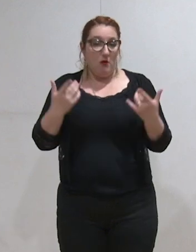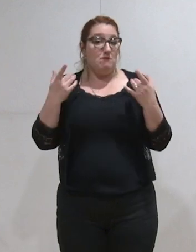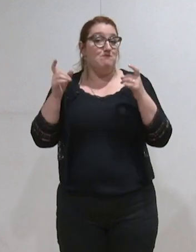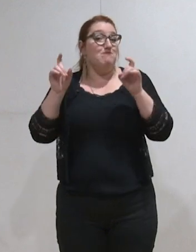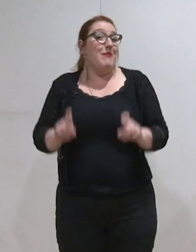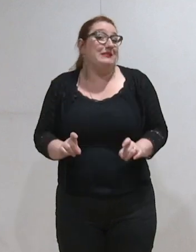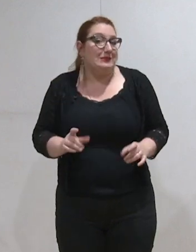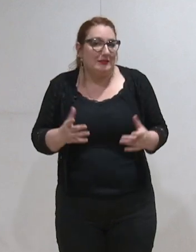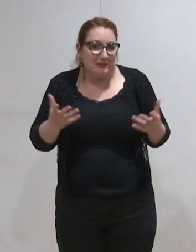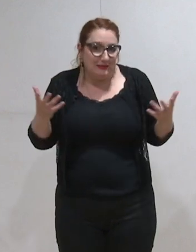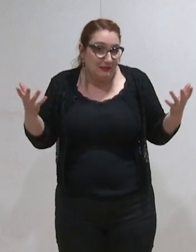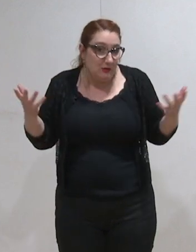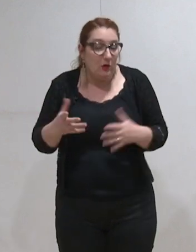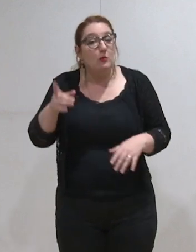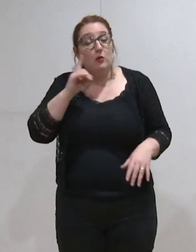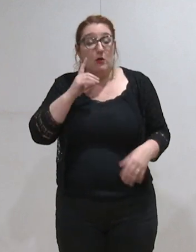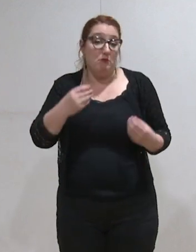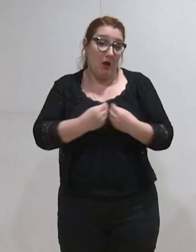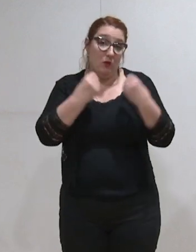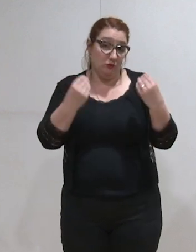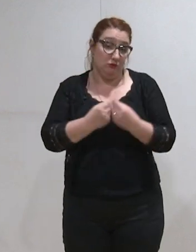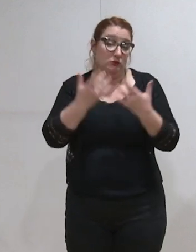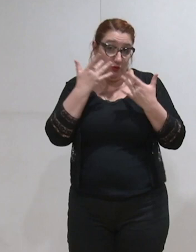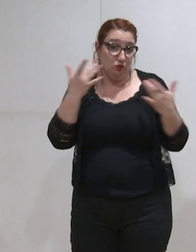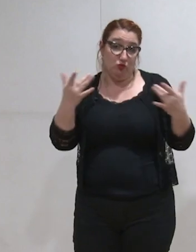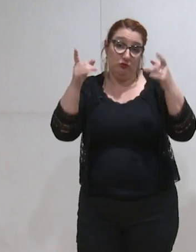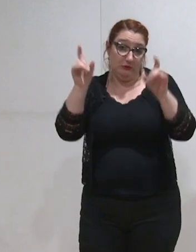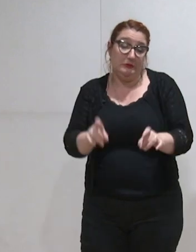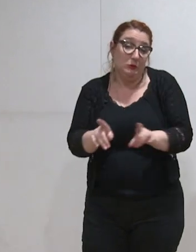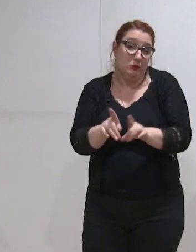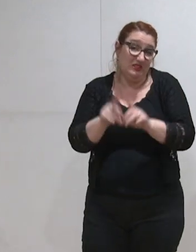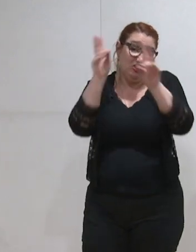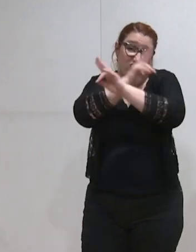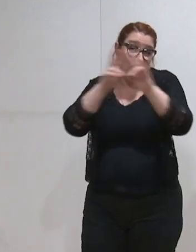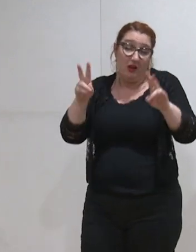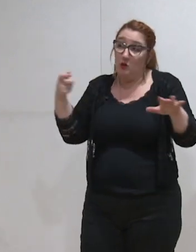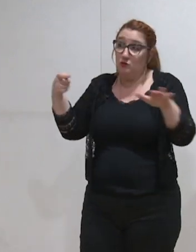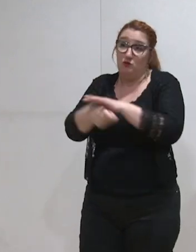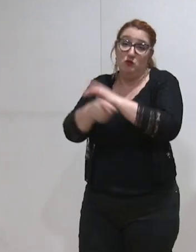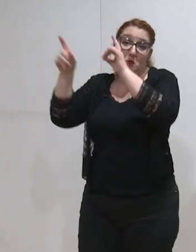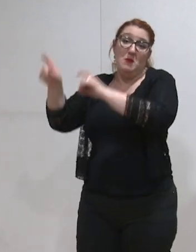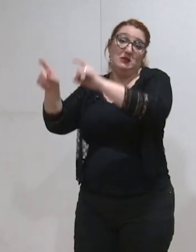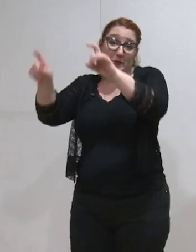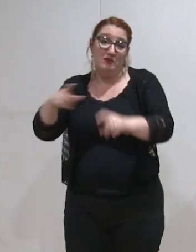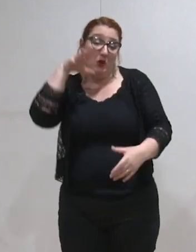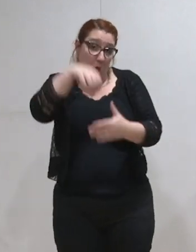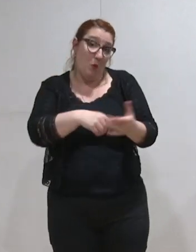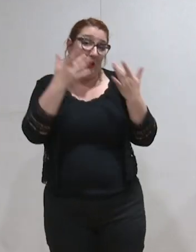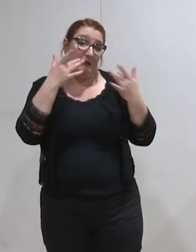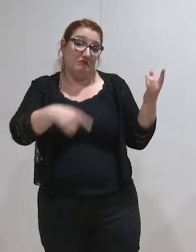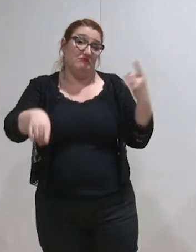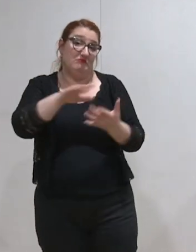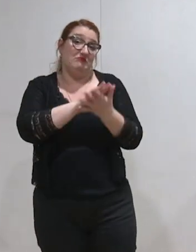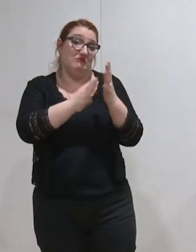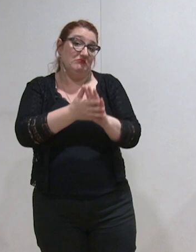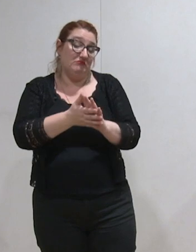dire puisque malheureusement ce secteurl aussi est concerné d'une façon générale par les baisses de subventions donc la baisse de subvention sur cette